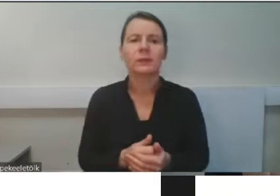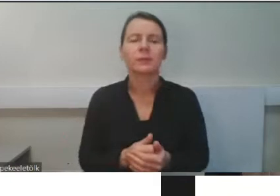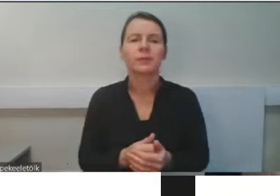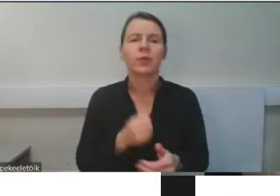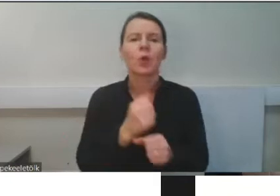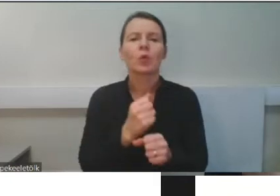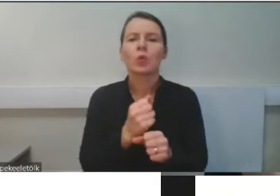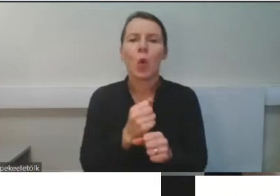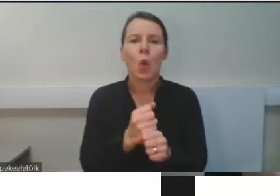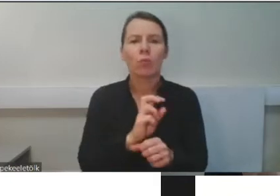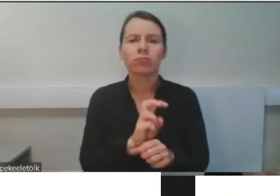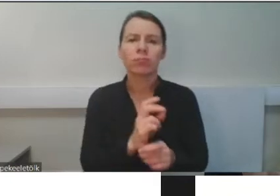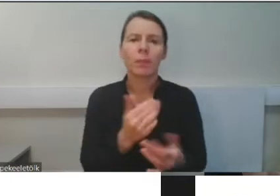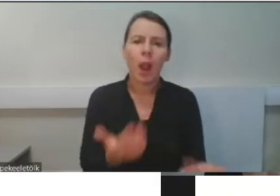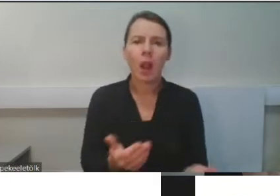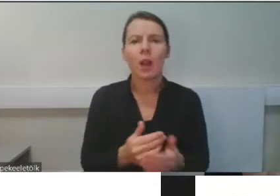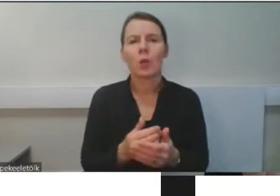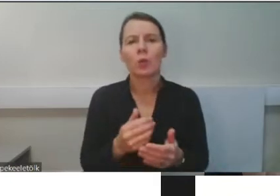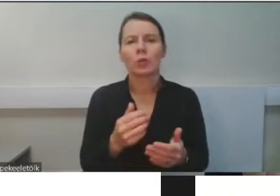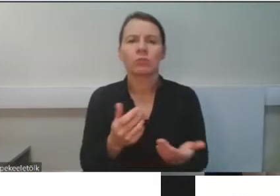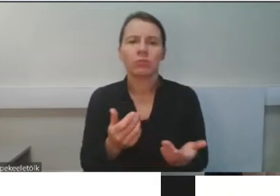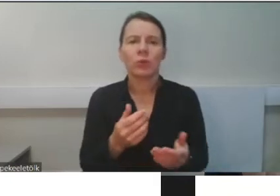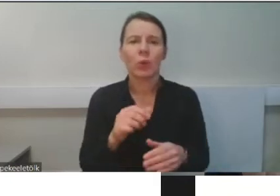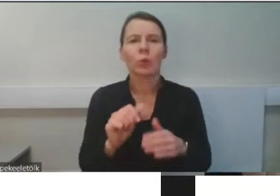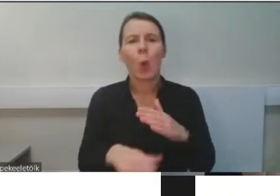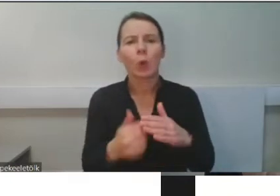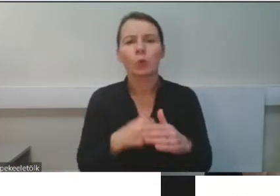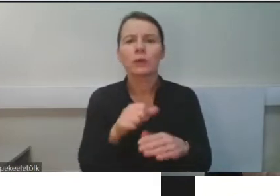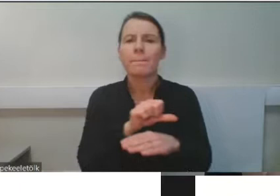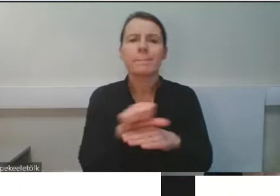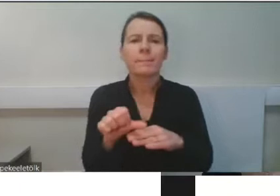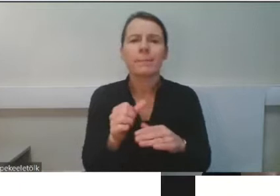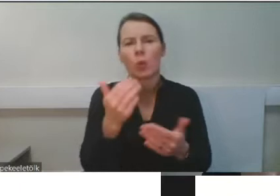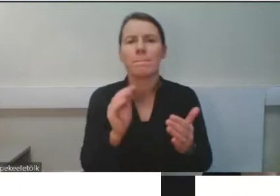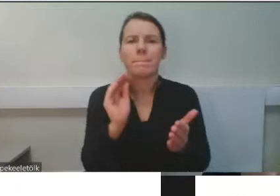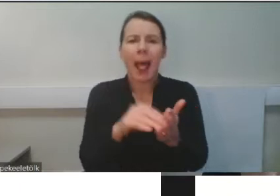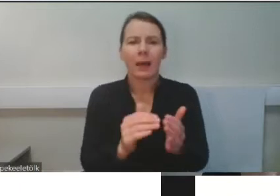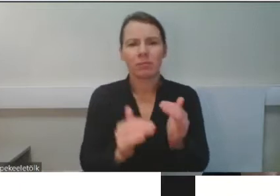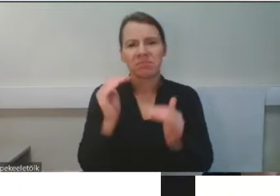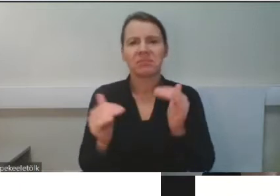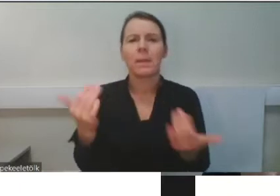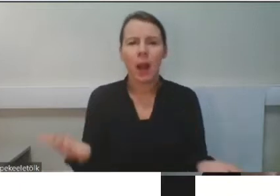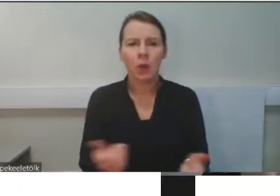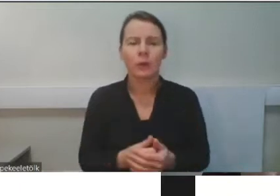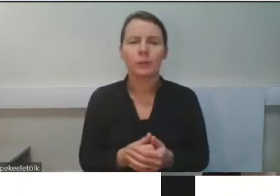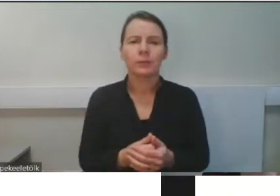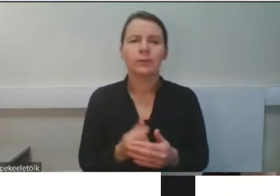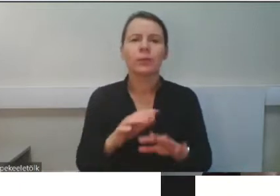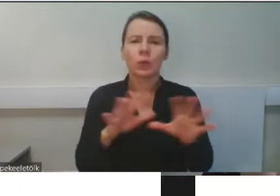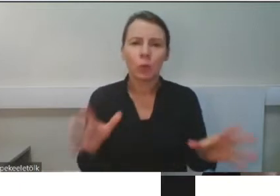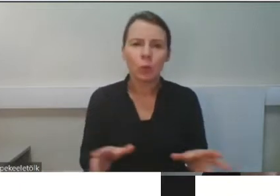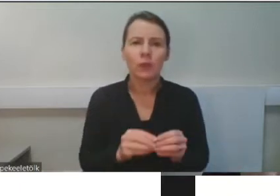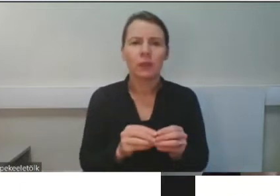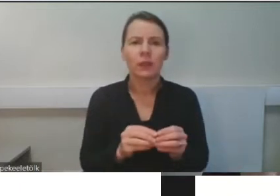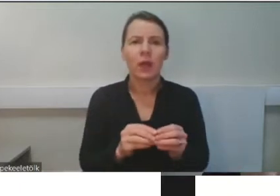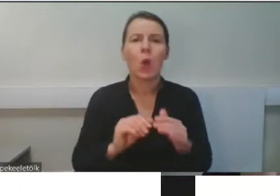kokku siis vanasüsteemi töövõimekaoga, keda meil küll järjest on vähem, kuna ümber hindamine